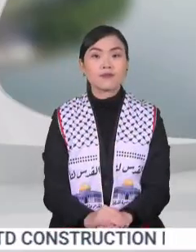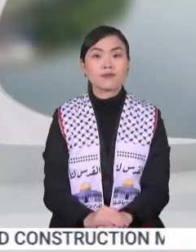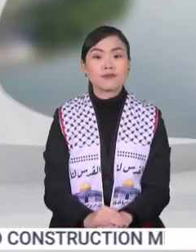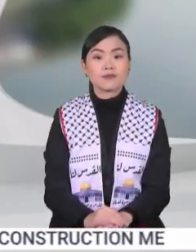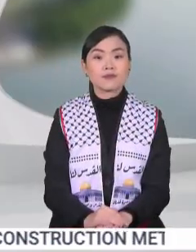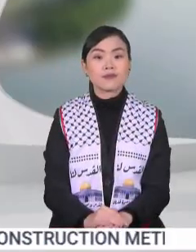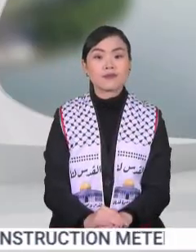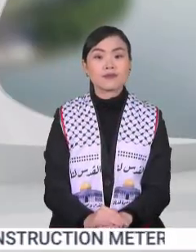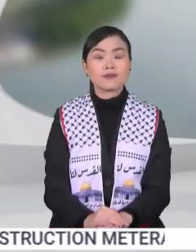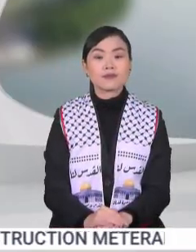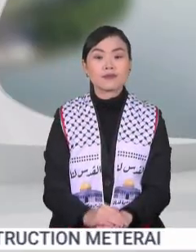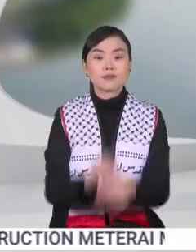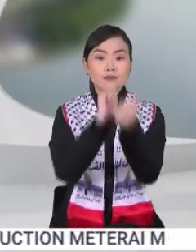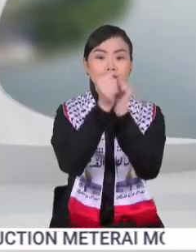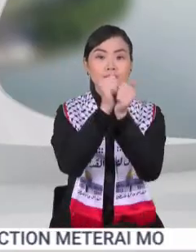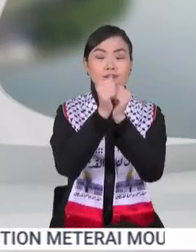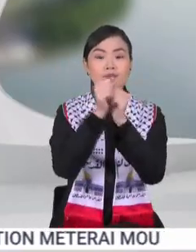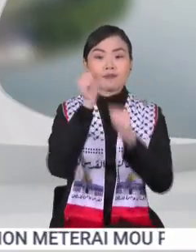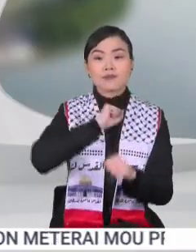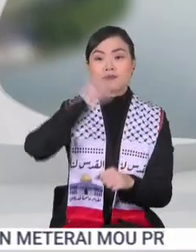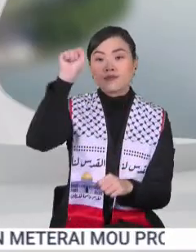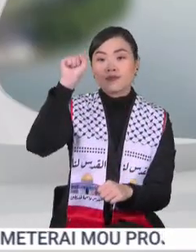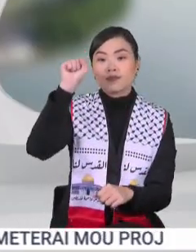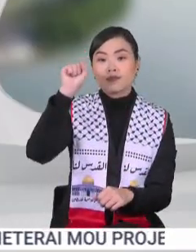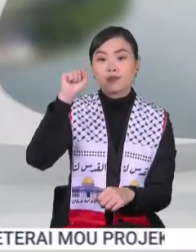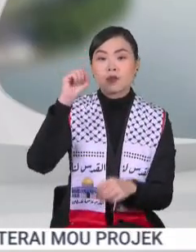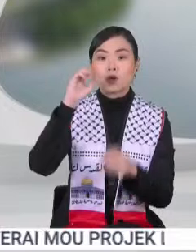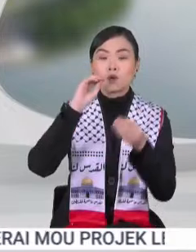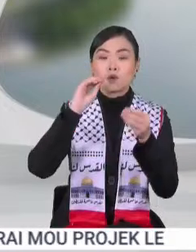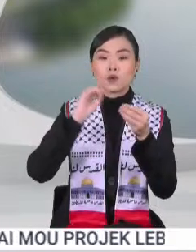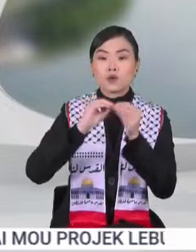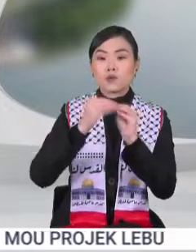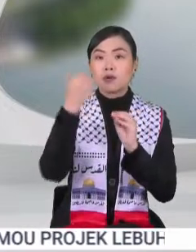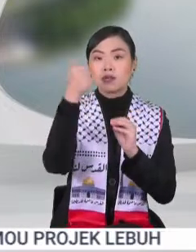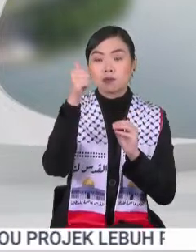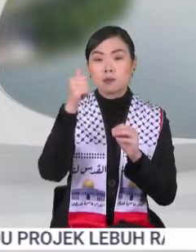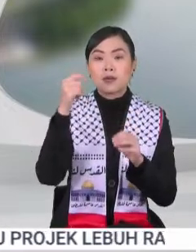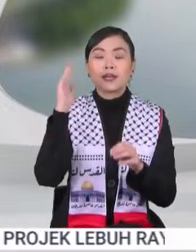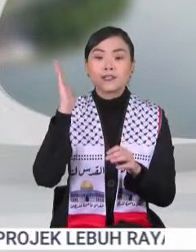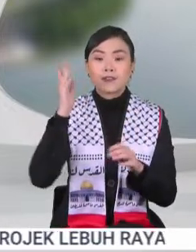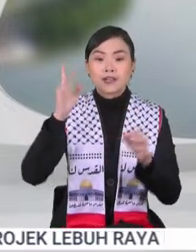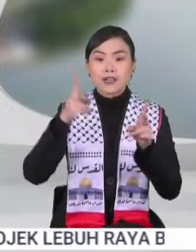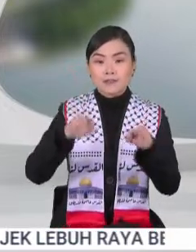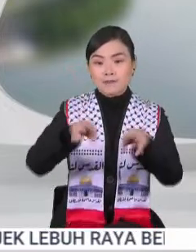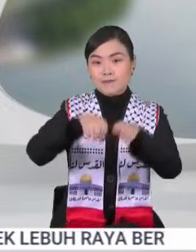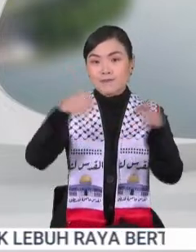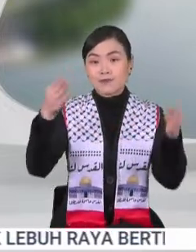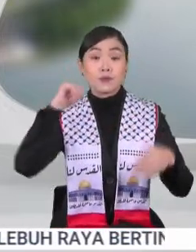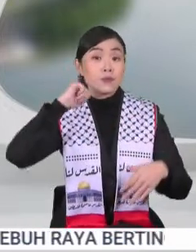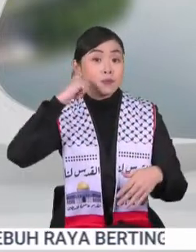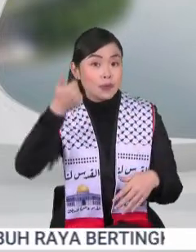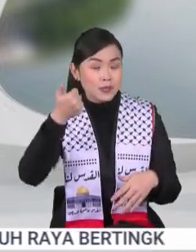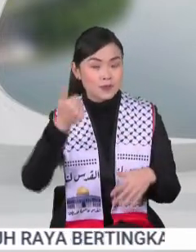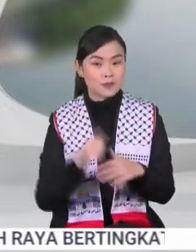keluarga sukan Sabah Saga edisi ke-10 akan membuka tirai secara Rasmi esok tuan rumah bandaray kot